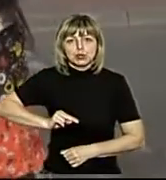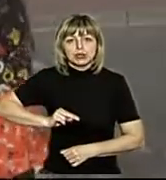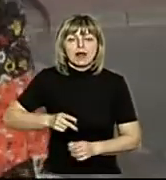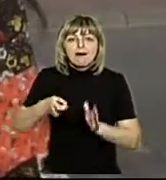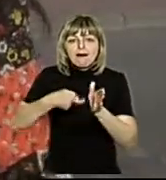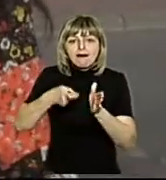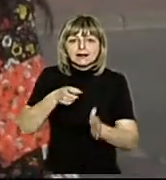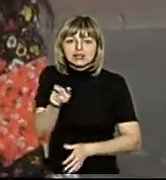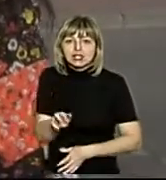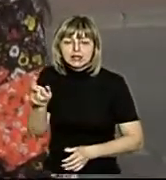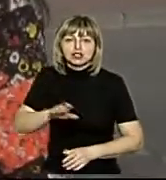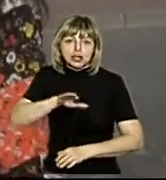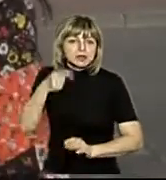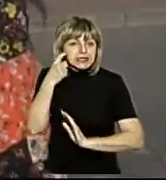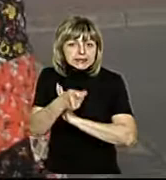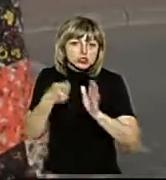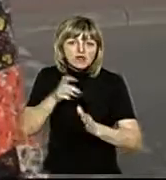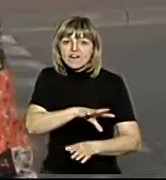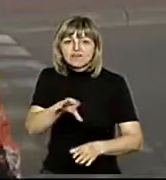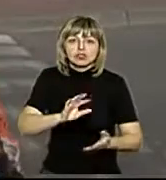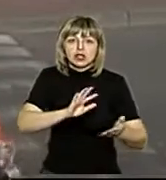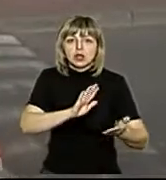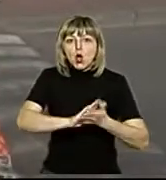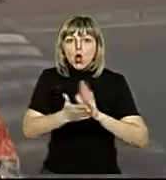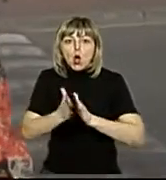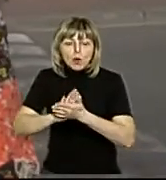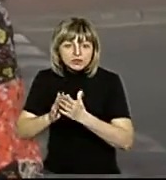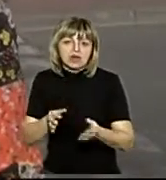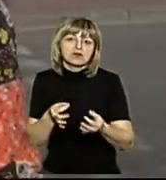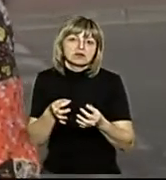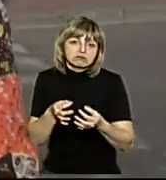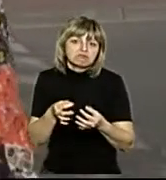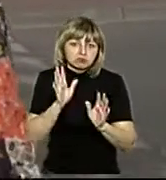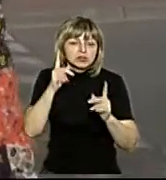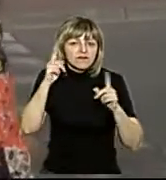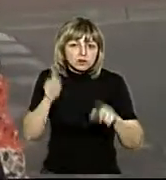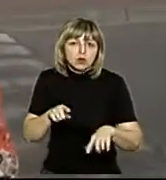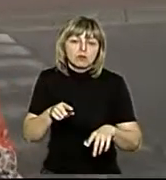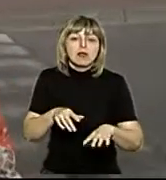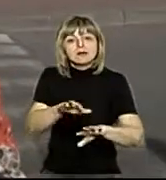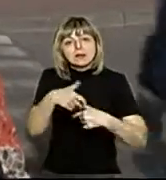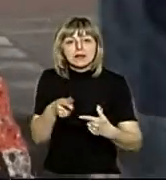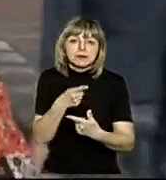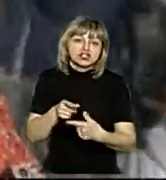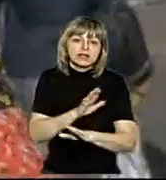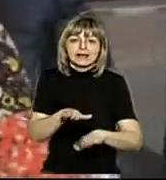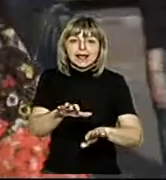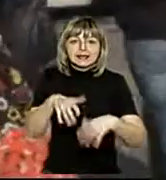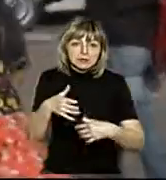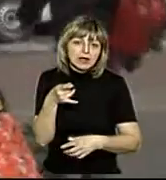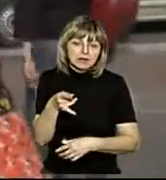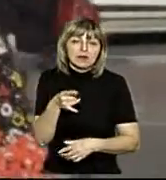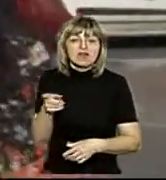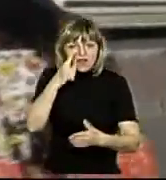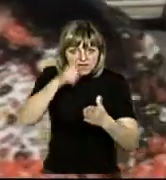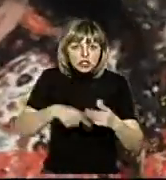працюють слідчі. І після з'ясування обставин буде відомо, пустять нас чи не пустять, заберемо ми чи не заберемо. Ви вірите дійсно це